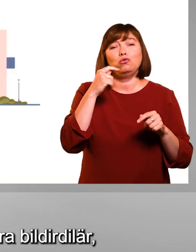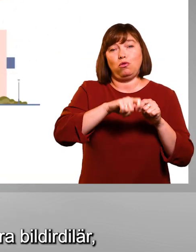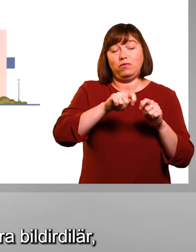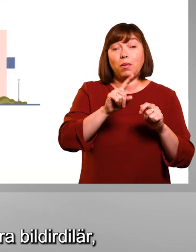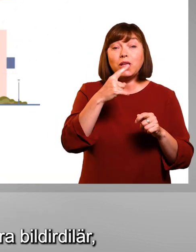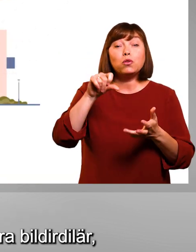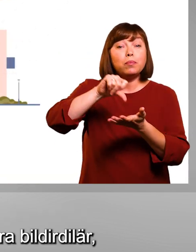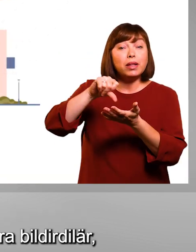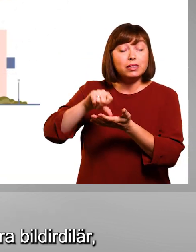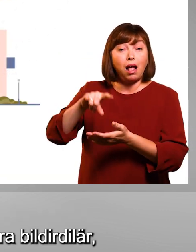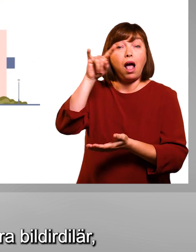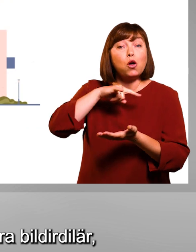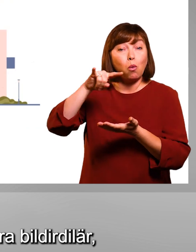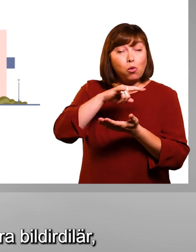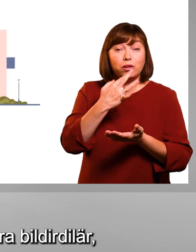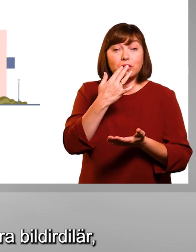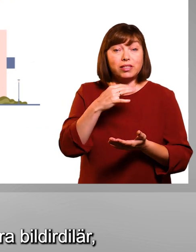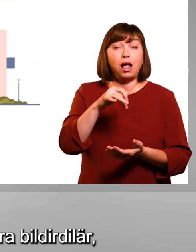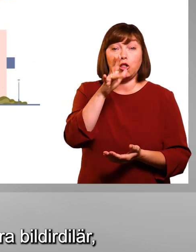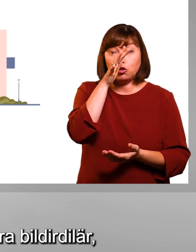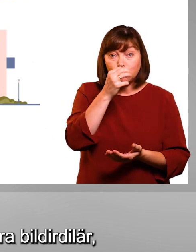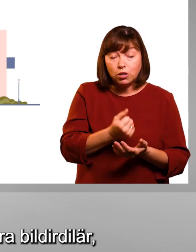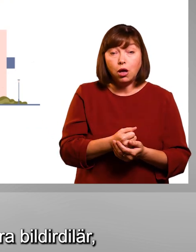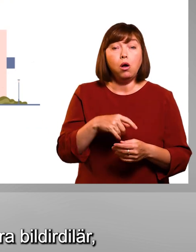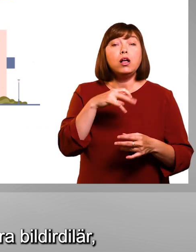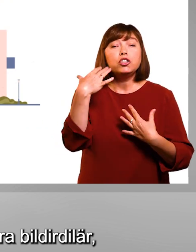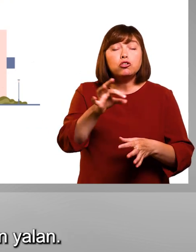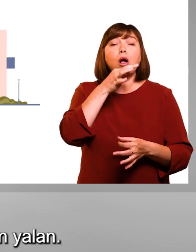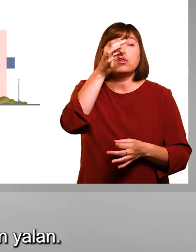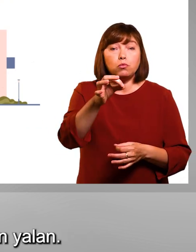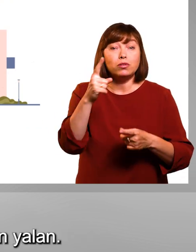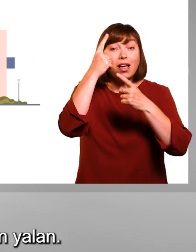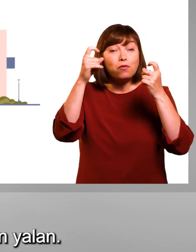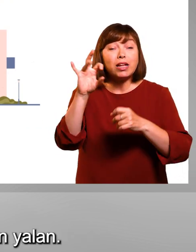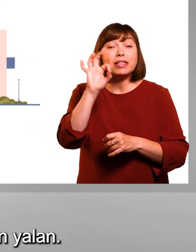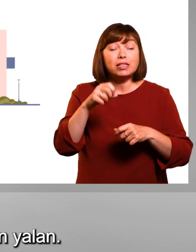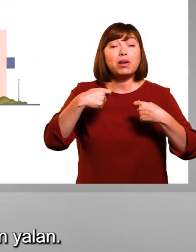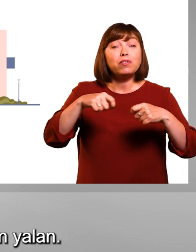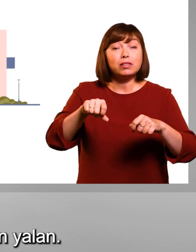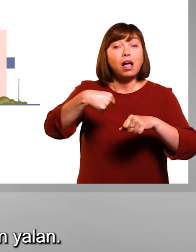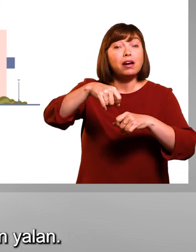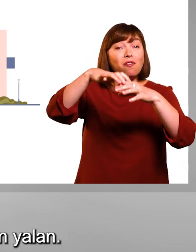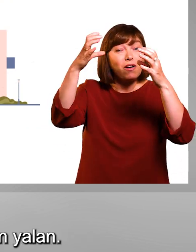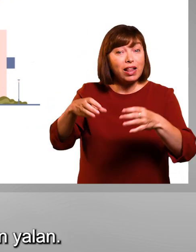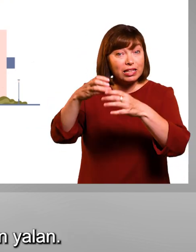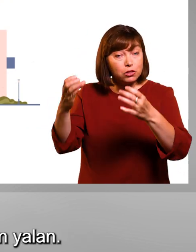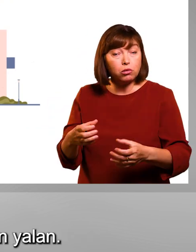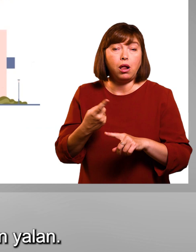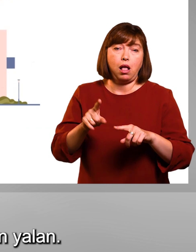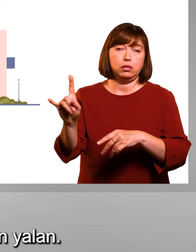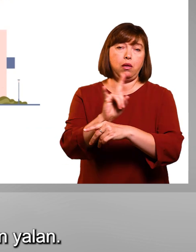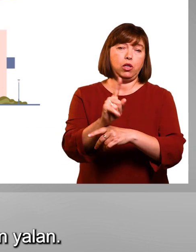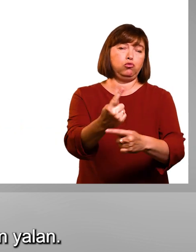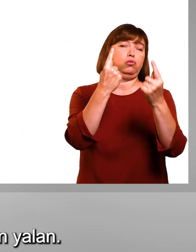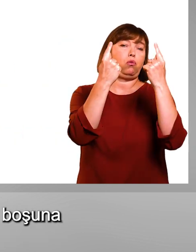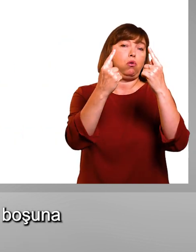Asta pentru că reprezentanții aeroportului internațional Chișinău au spus deja că informația despre vânzarea unor valize pierdute este o